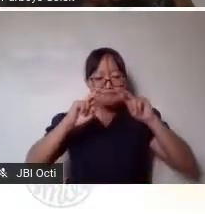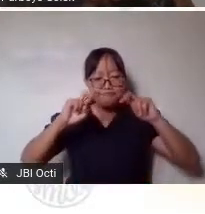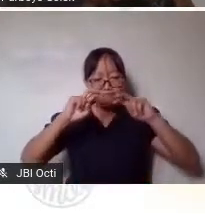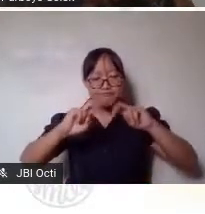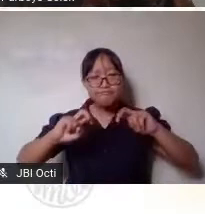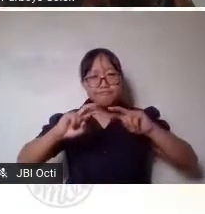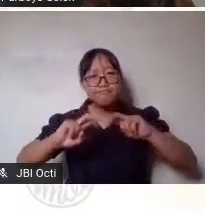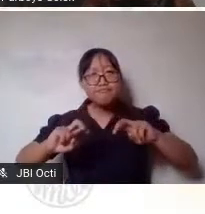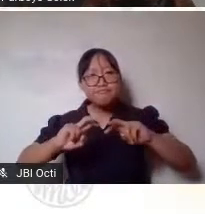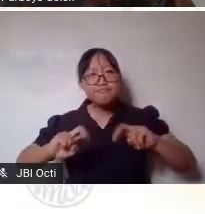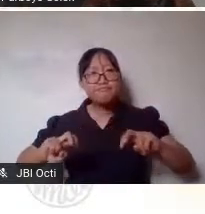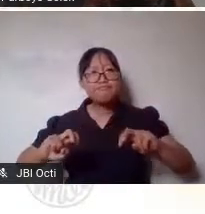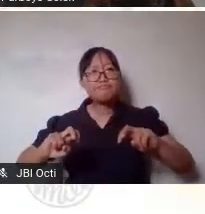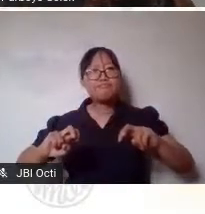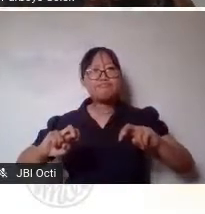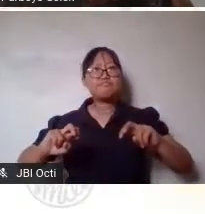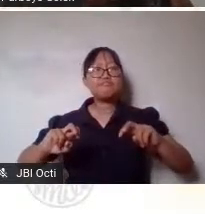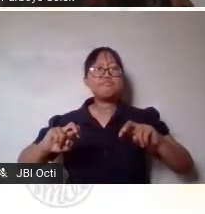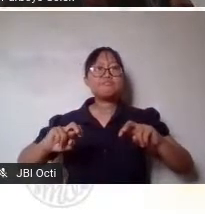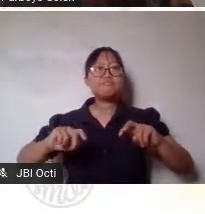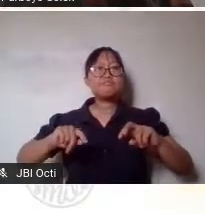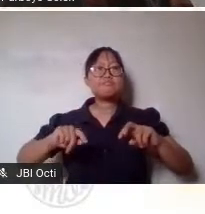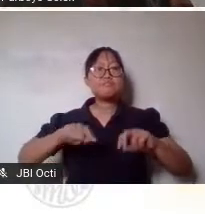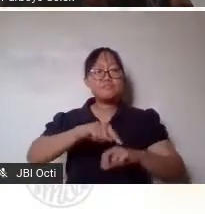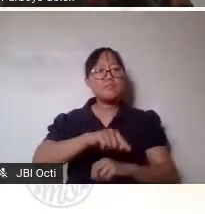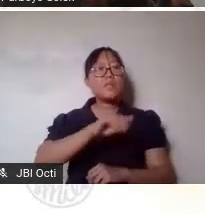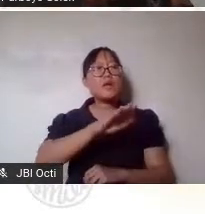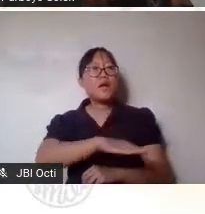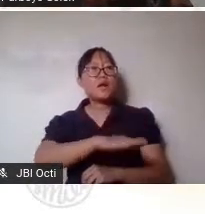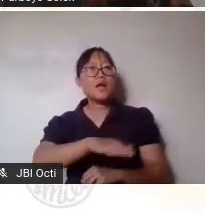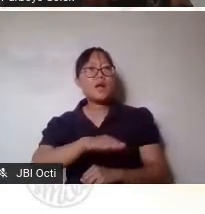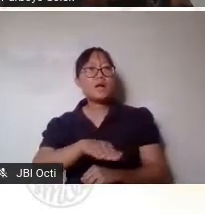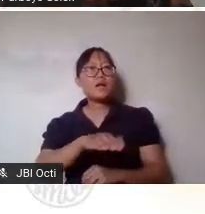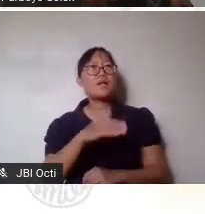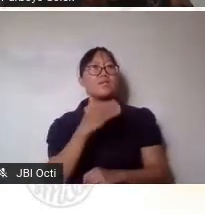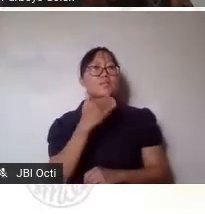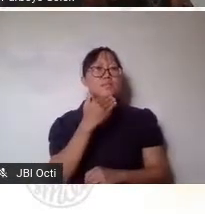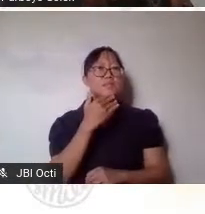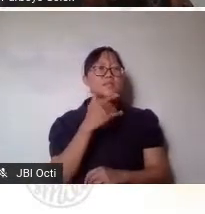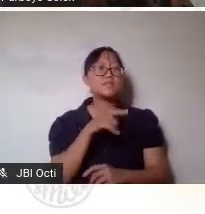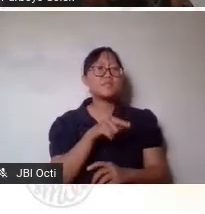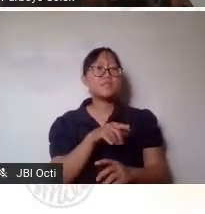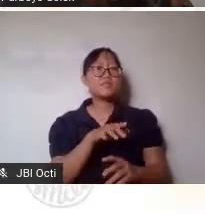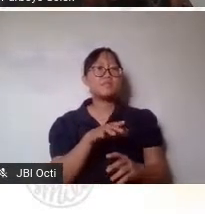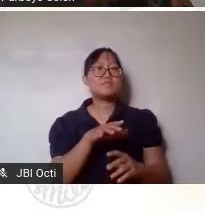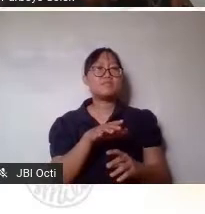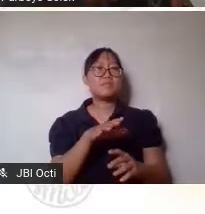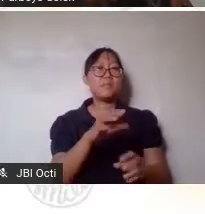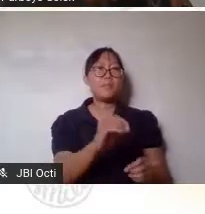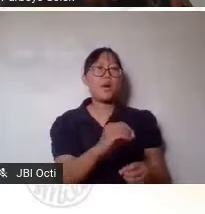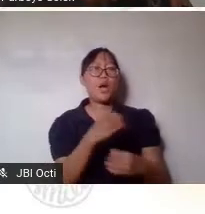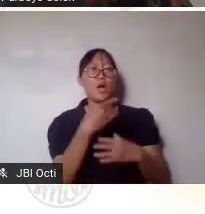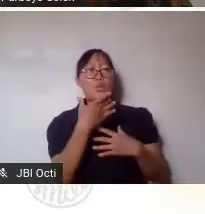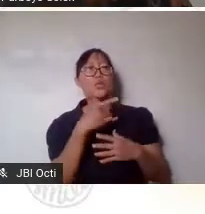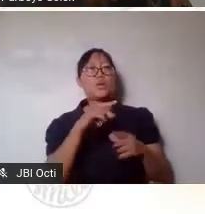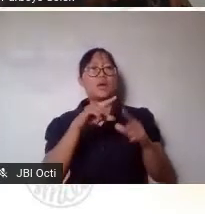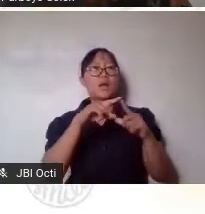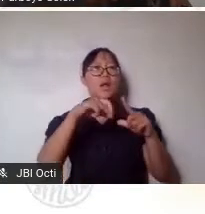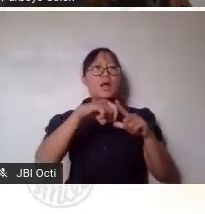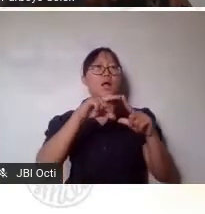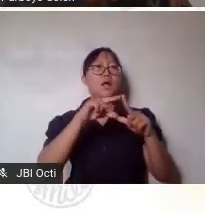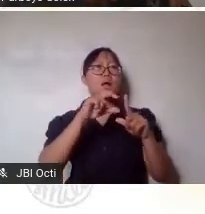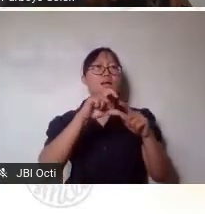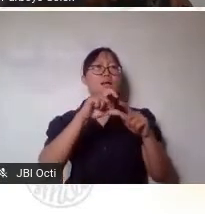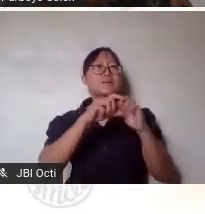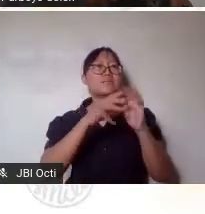ini justru kita dapatkan kondisi akademiknya dengan bertambah umur akan sulit sekali, apalagi kalau kasusnya bersama